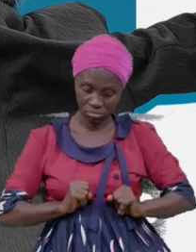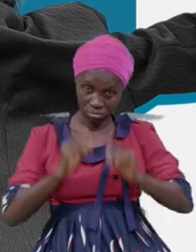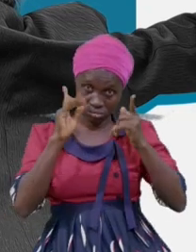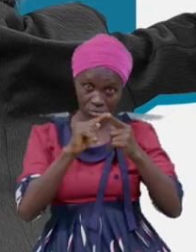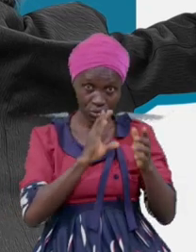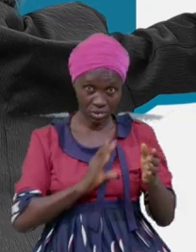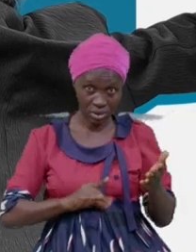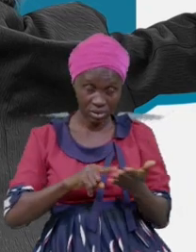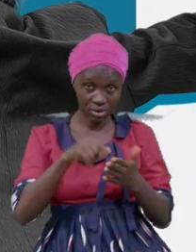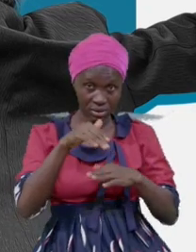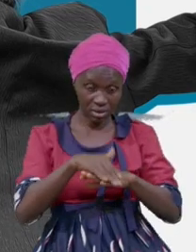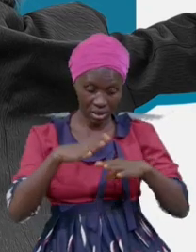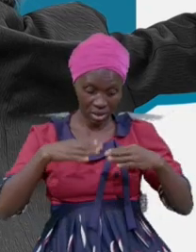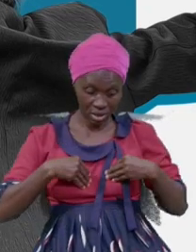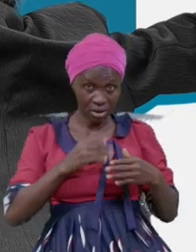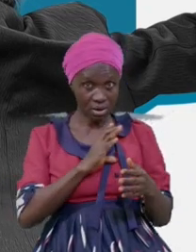prénom.